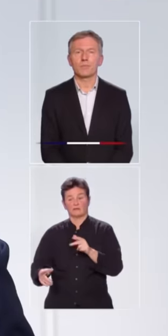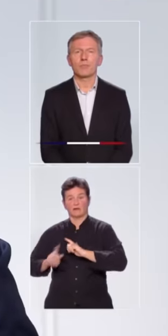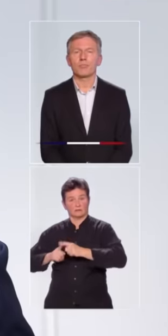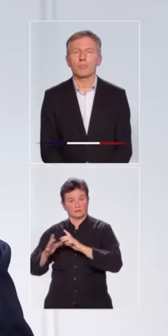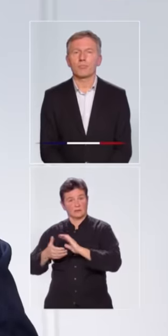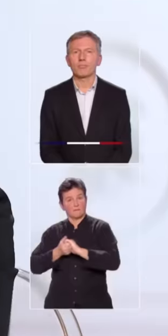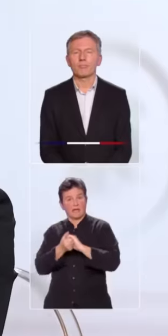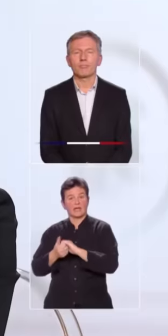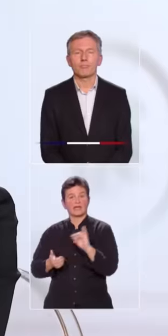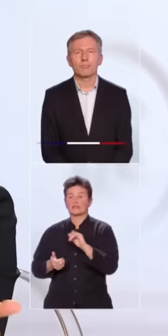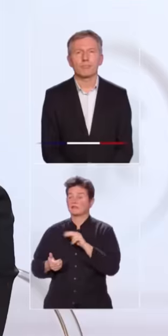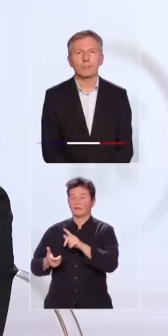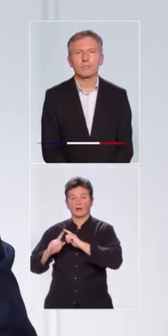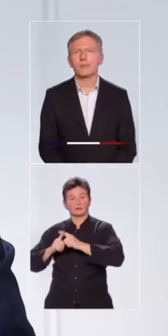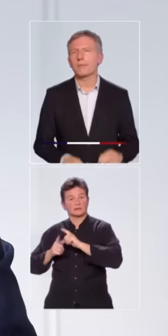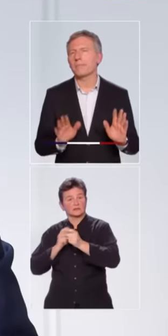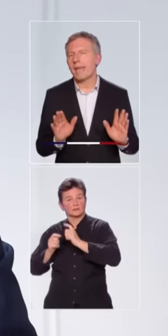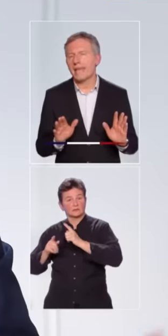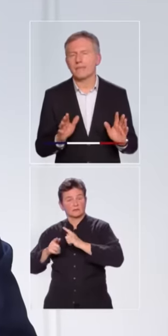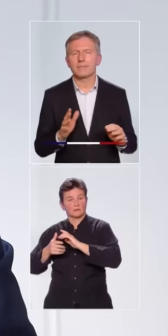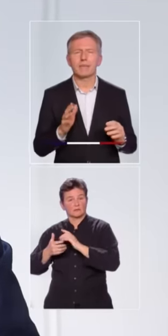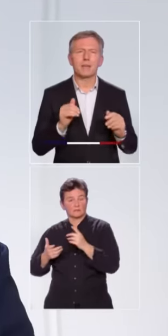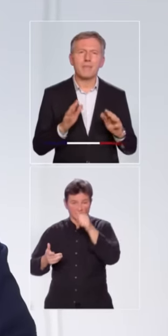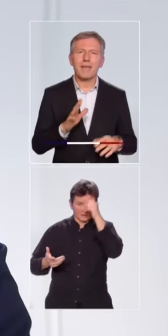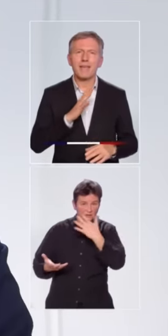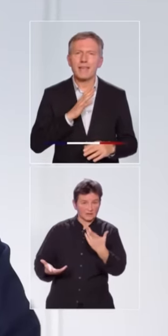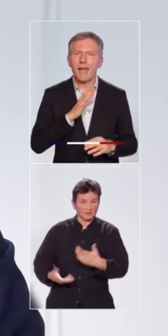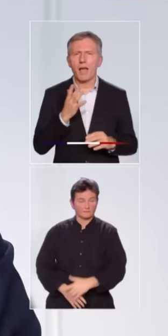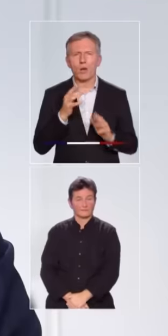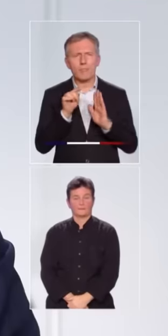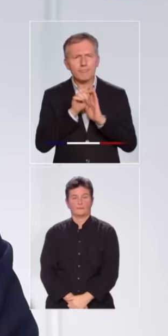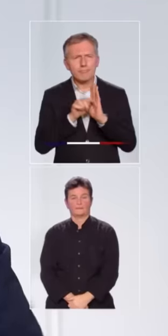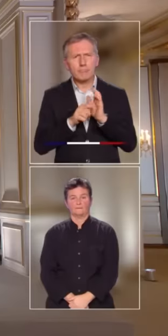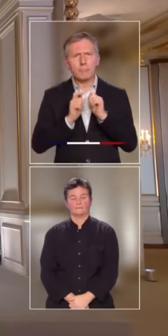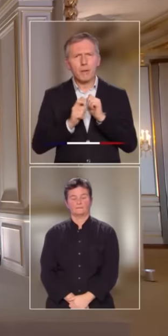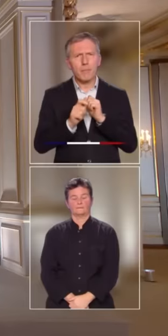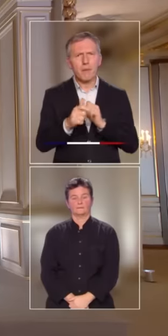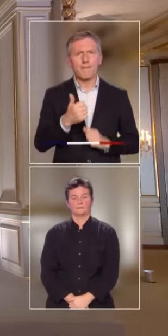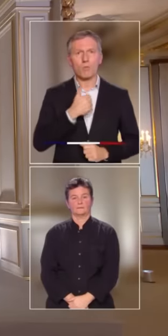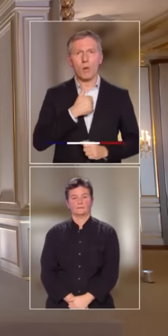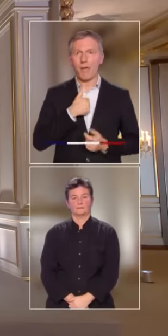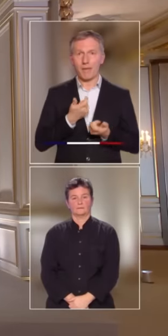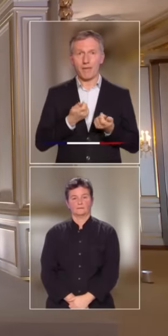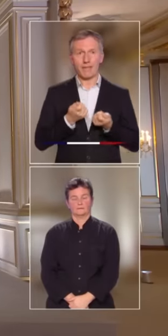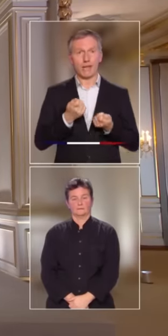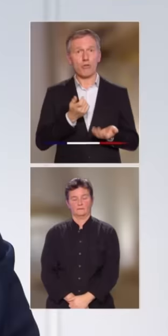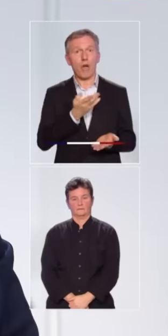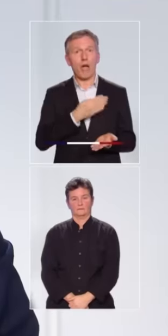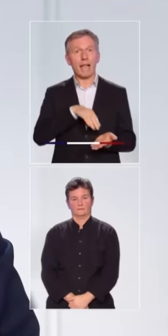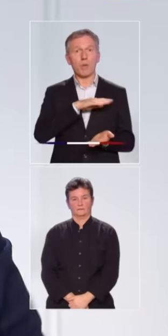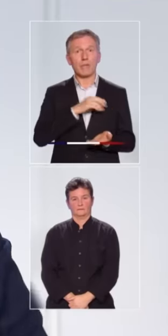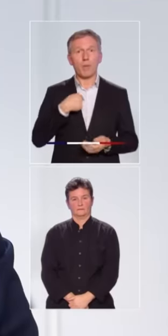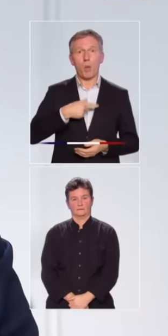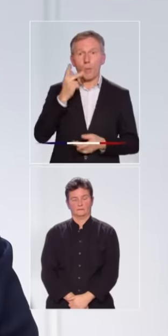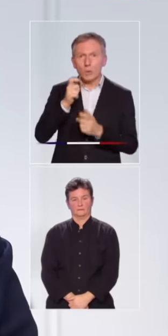lui. Qui pourra le faire ? Est-ce que ce sera les États-Unis ? Mais il y a un ordre des temps. Je suis sans doute le dirigeant en responsabilité qui lui ait le